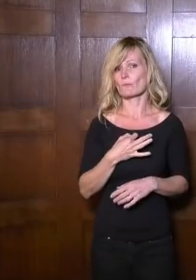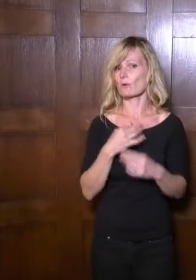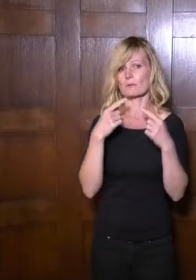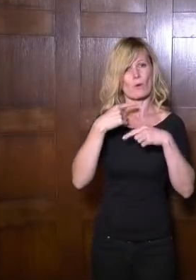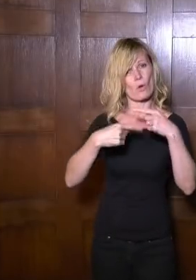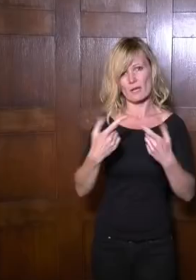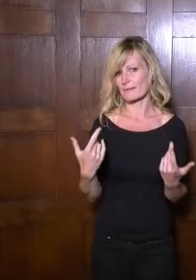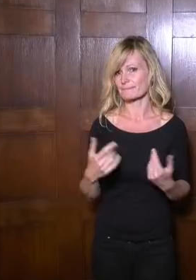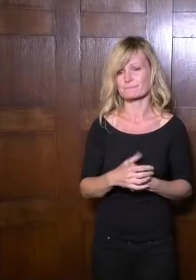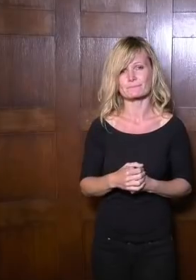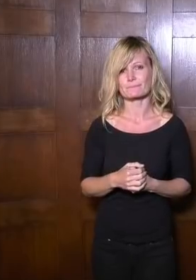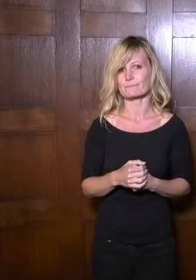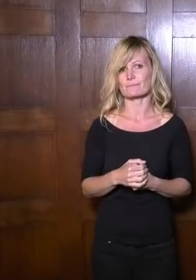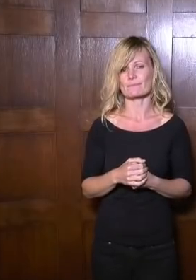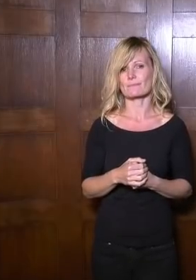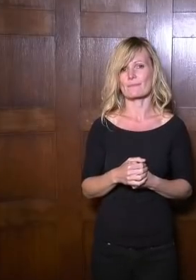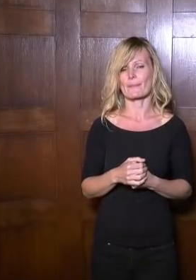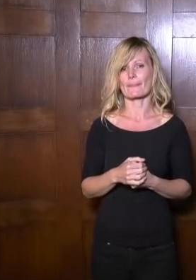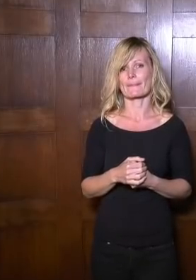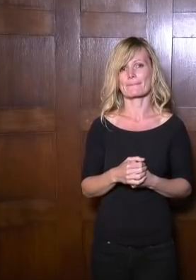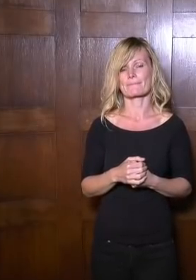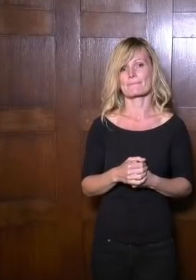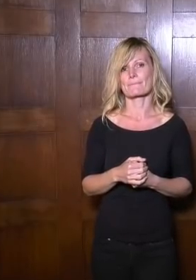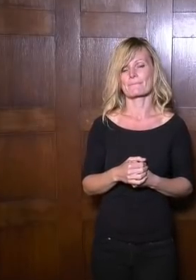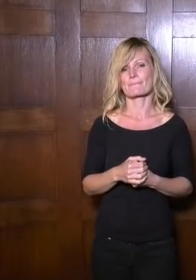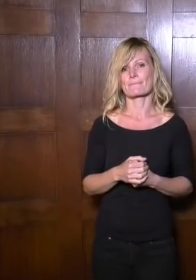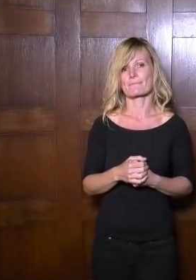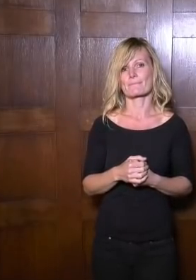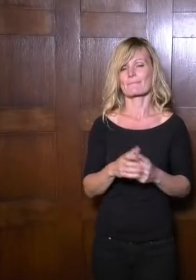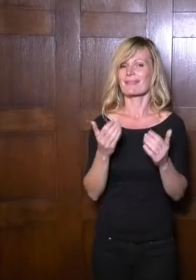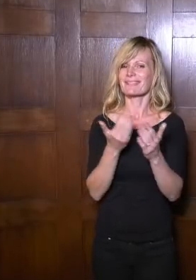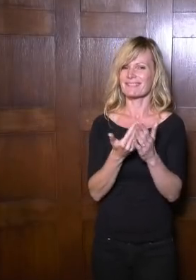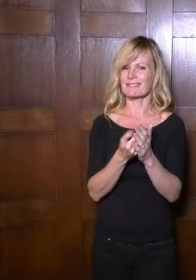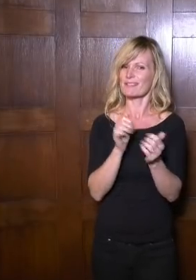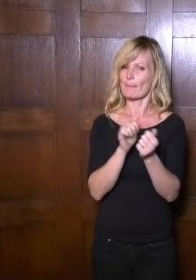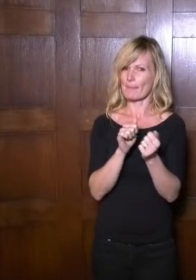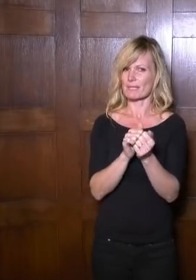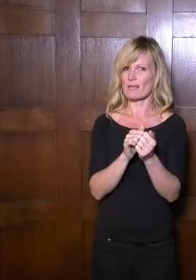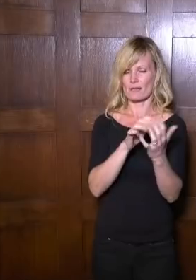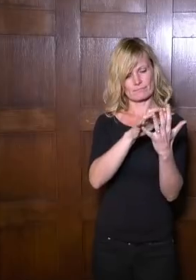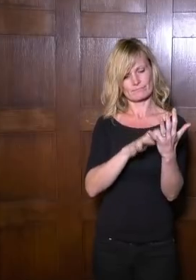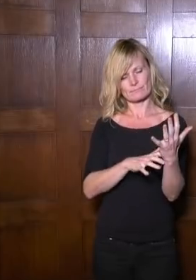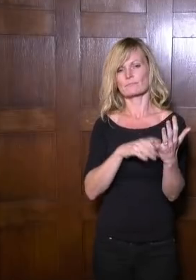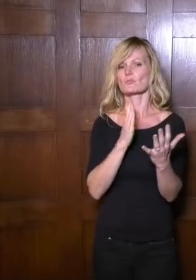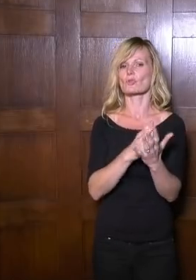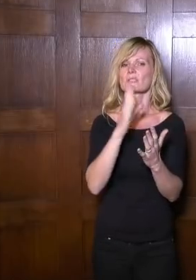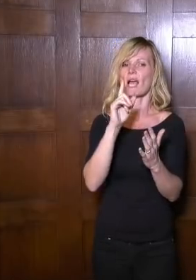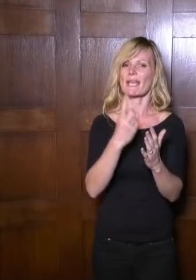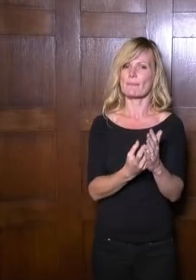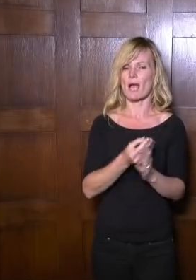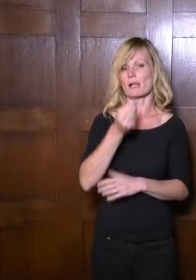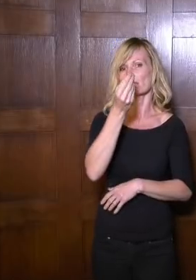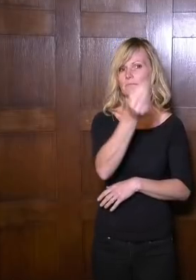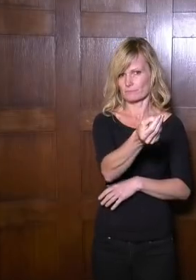Rolle. Wir haben dieses Papier schon einmal eingereicht, beziehungsweise haben das